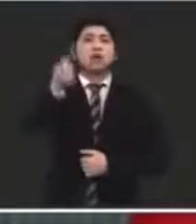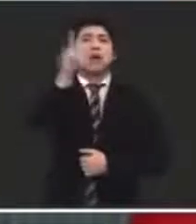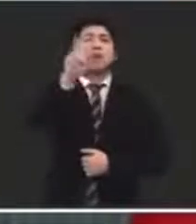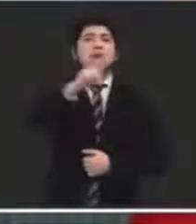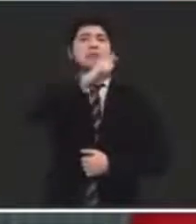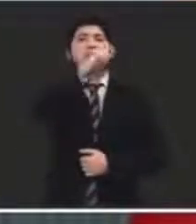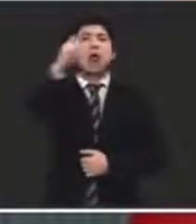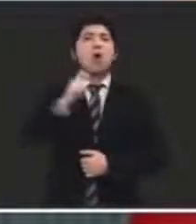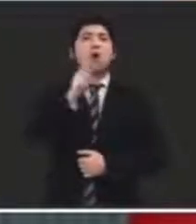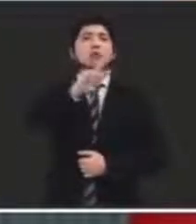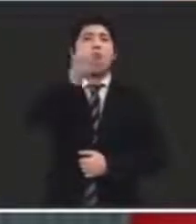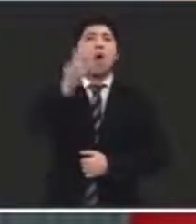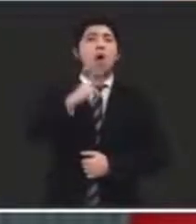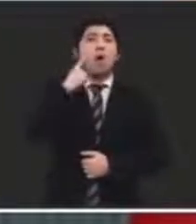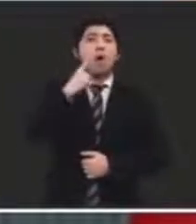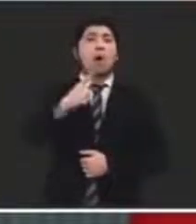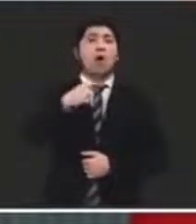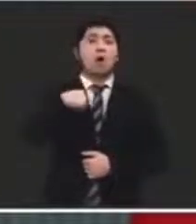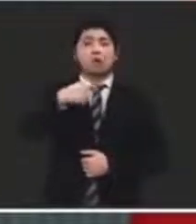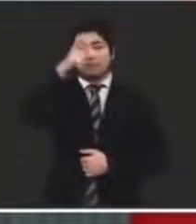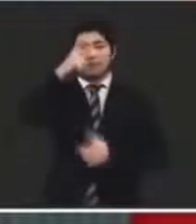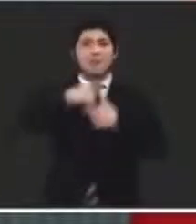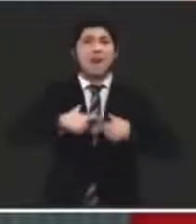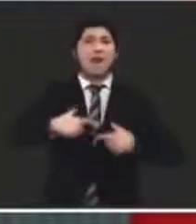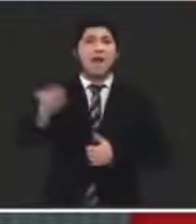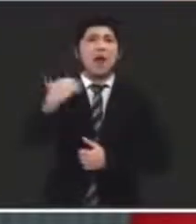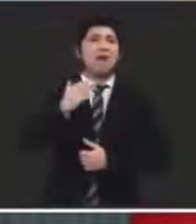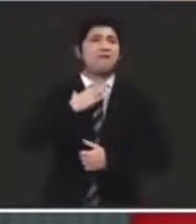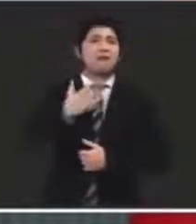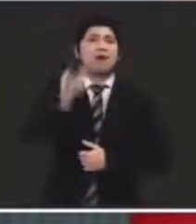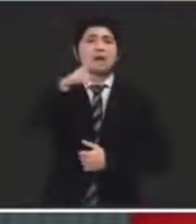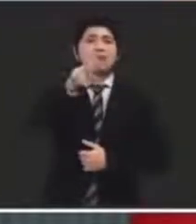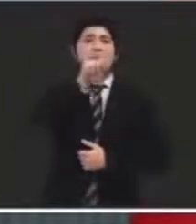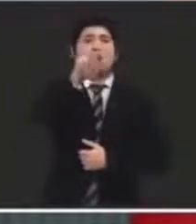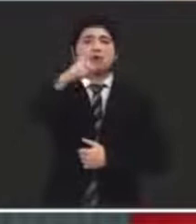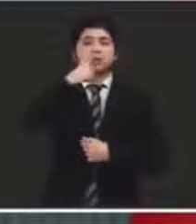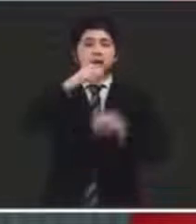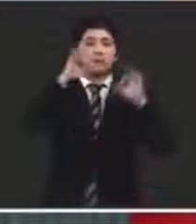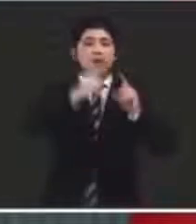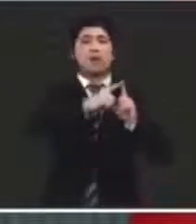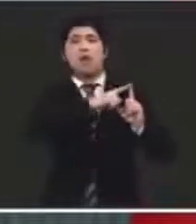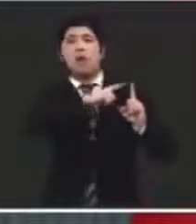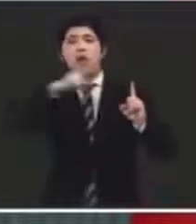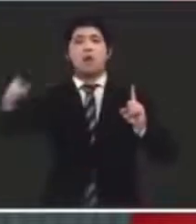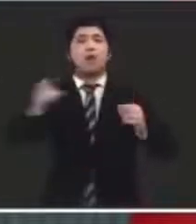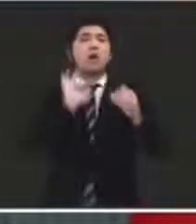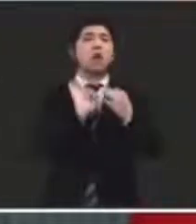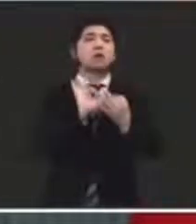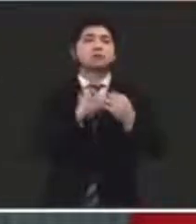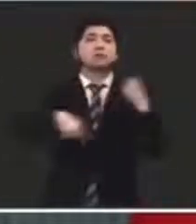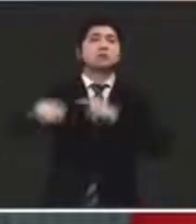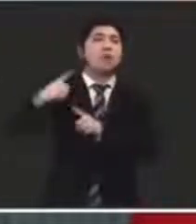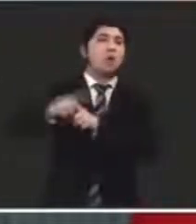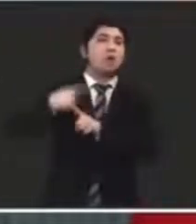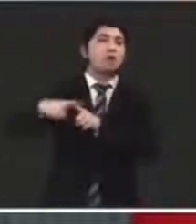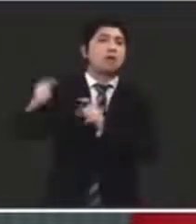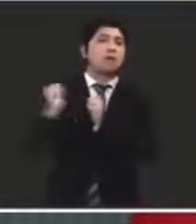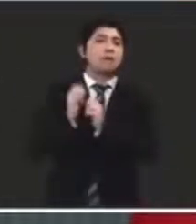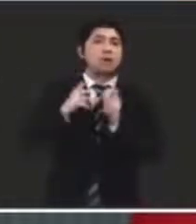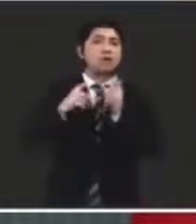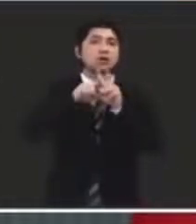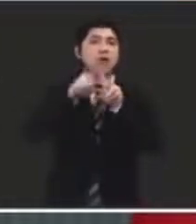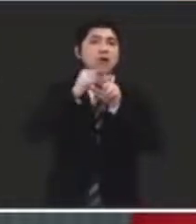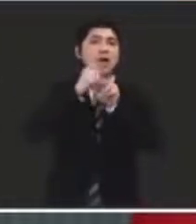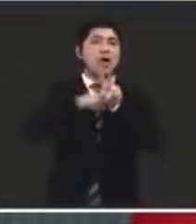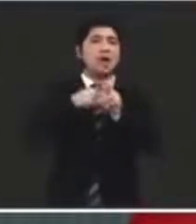trilyon dolar milli gelir üreten 2012 yılından bu yana diyalog ortağı olduğumuz Kanka